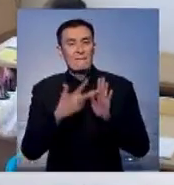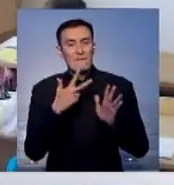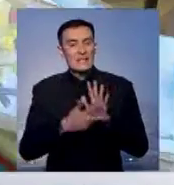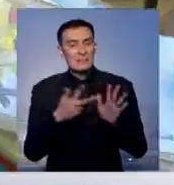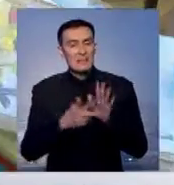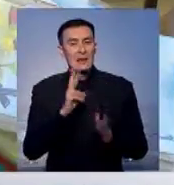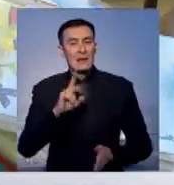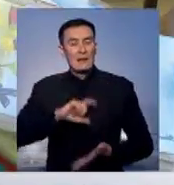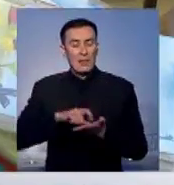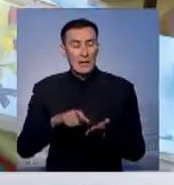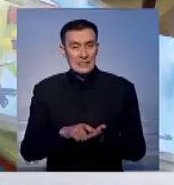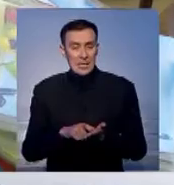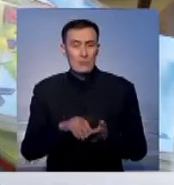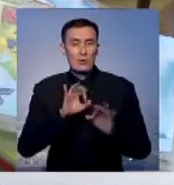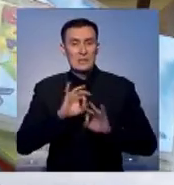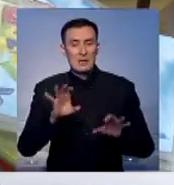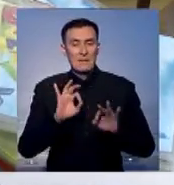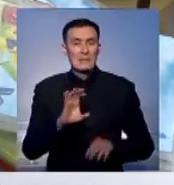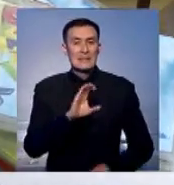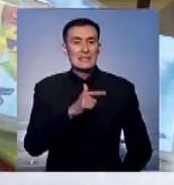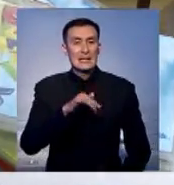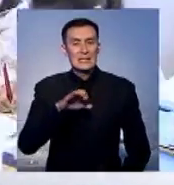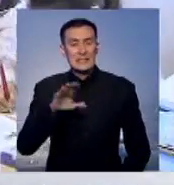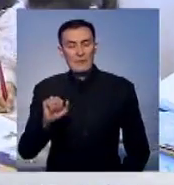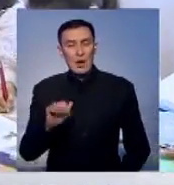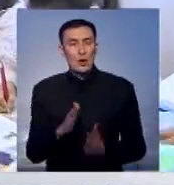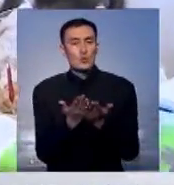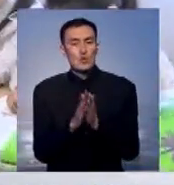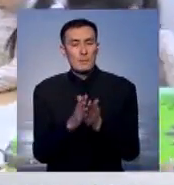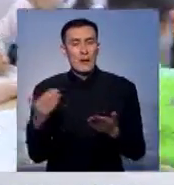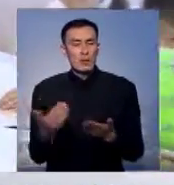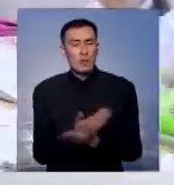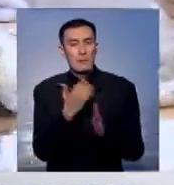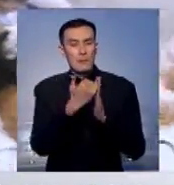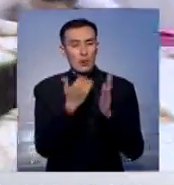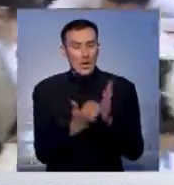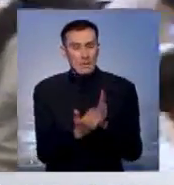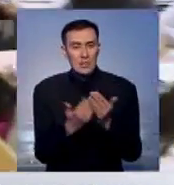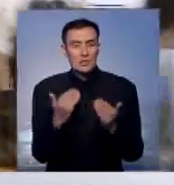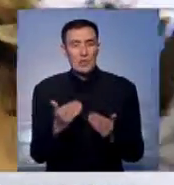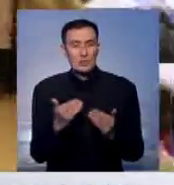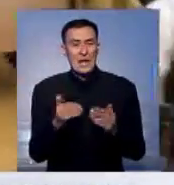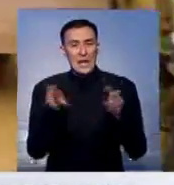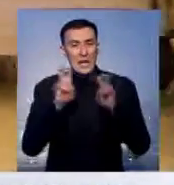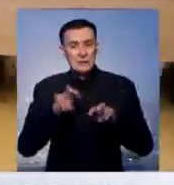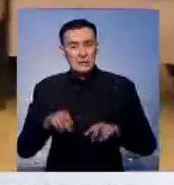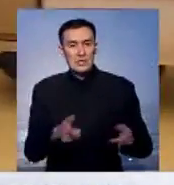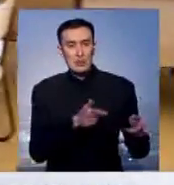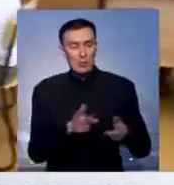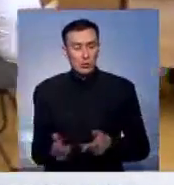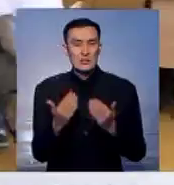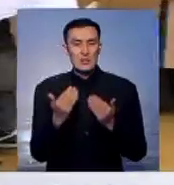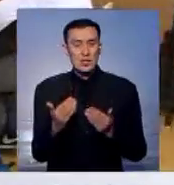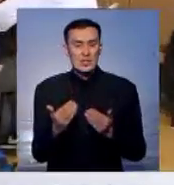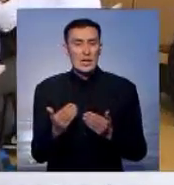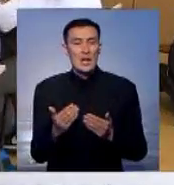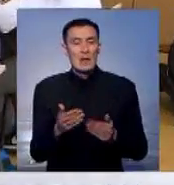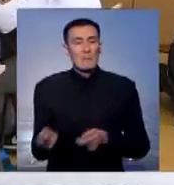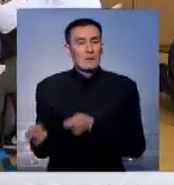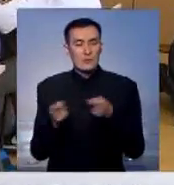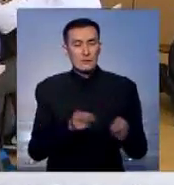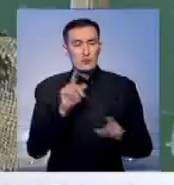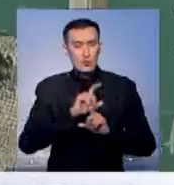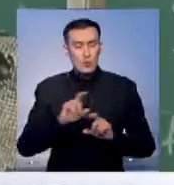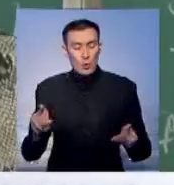восьмые классы. По словам Ерлана Сагадиева, учебники по обновленной программе уже прошли экспертизу, сейчас ведется их